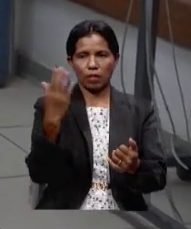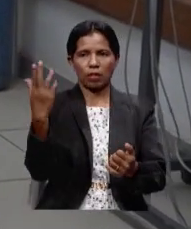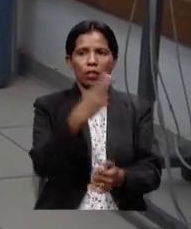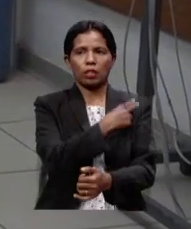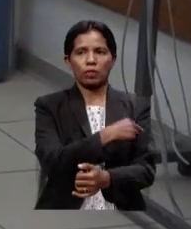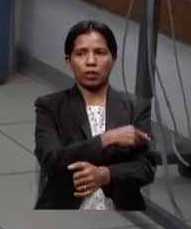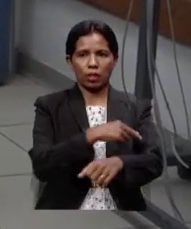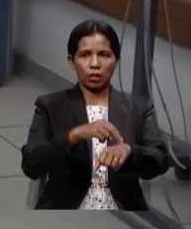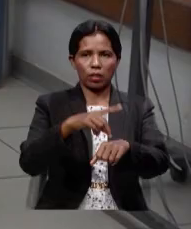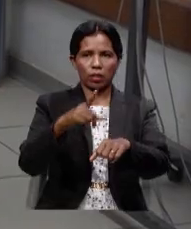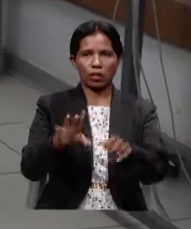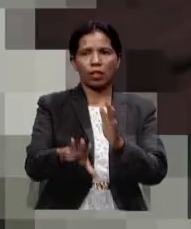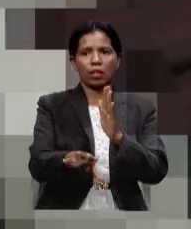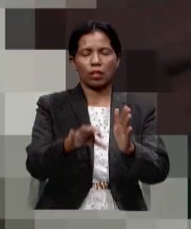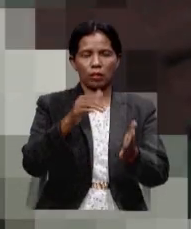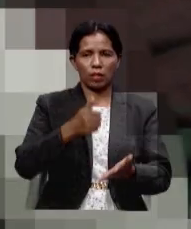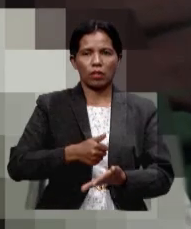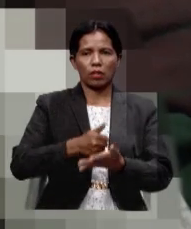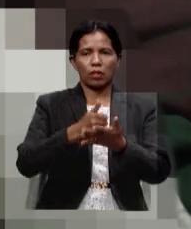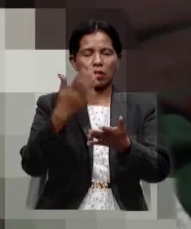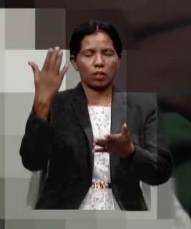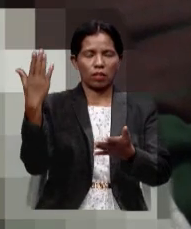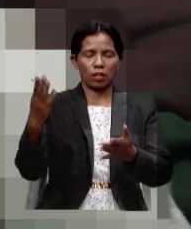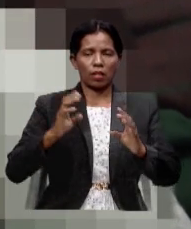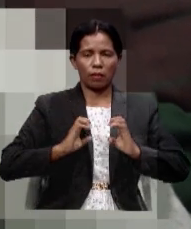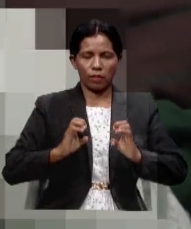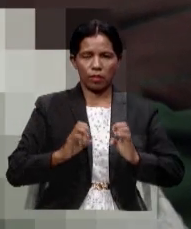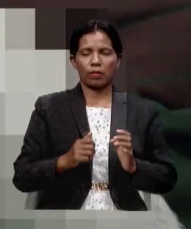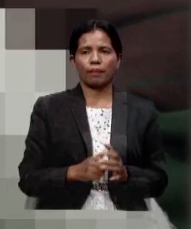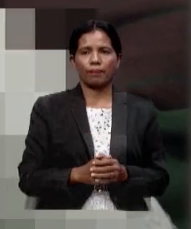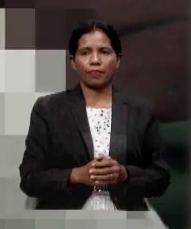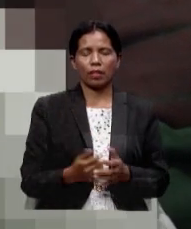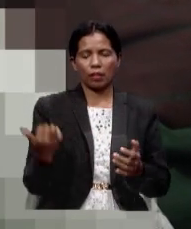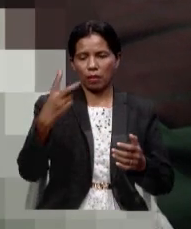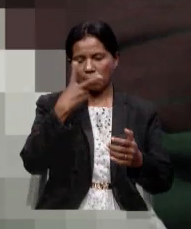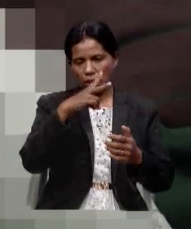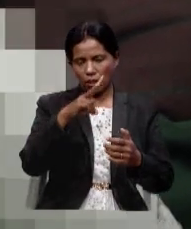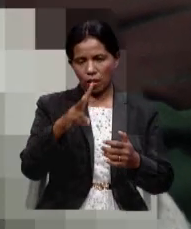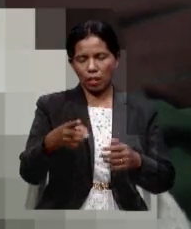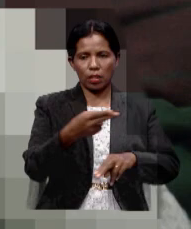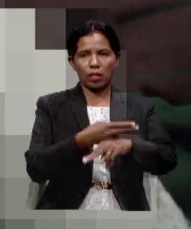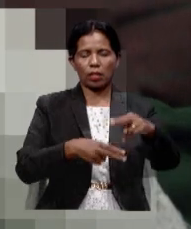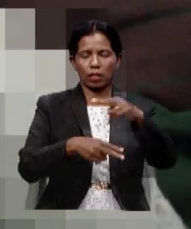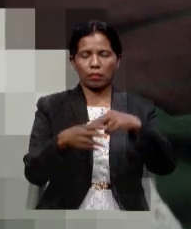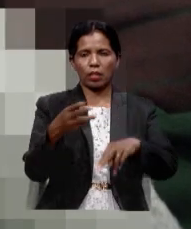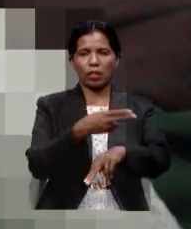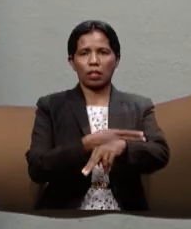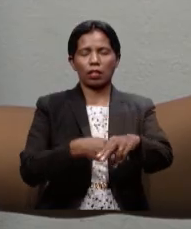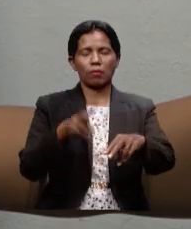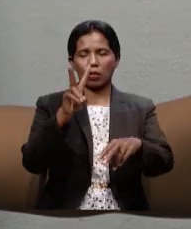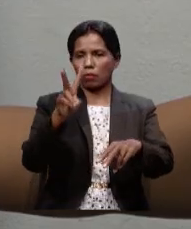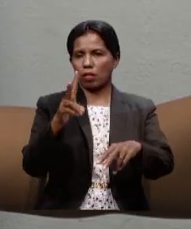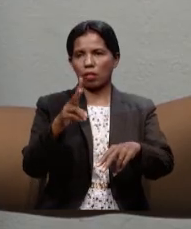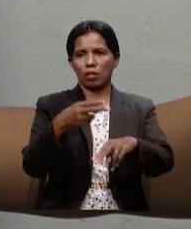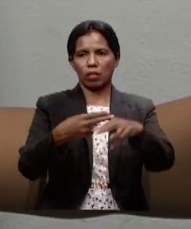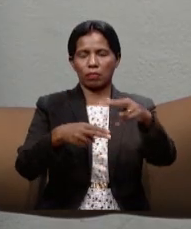Hospital Nacional a foi em retan atendimento e a sala emergência. Se quando mais a minha rede catacnia lima, né? Aí a quando a minha lima run, aí a outro,